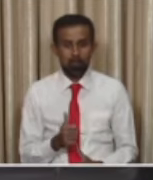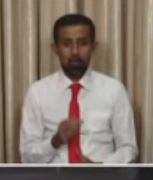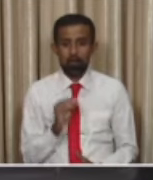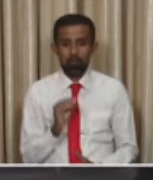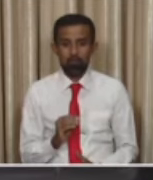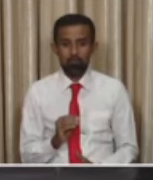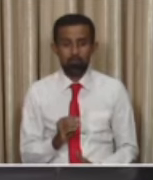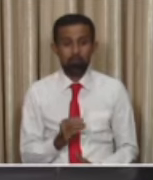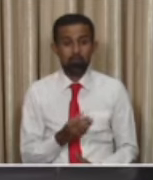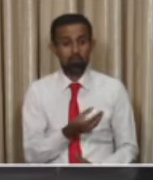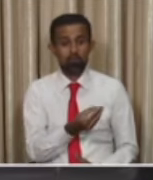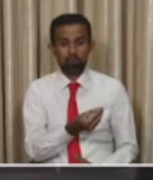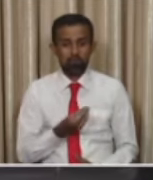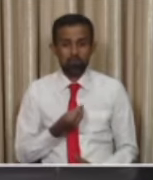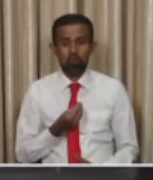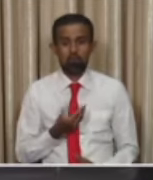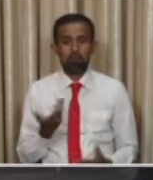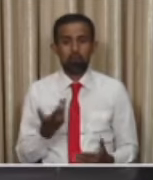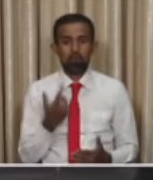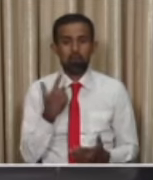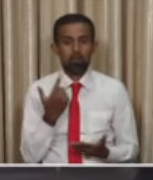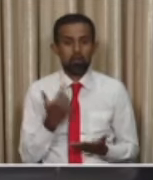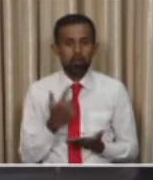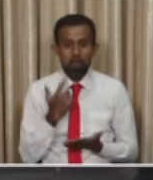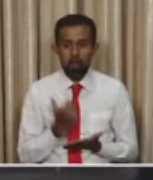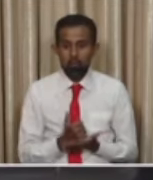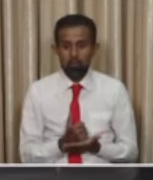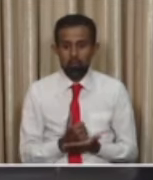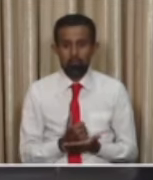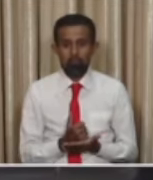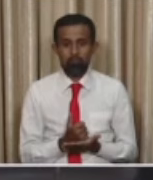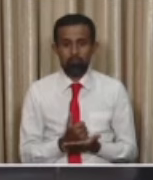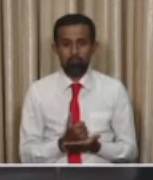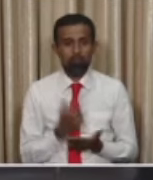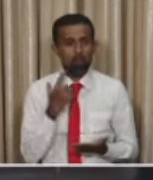ඒක ගන්න ක්‍රමයක් නෑ, බොහොම සංකීර්ණයි, ගත්ත කෙනෙක් නෑ තමයි.